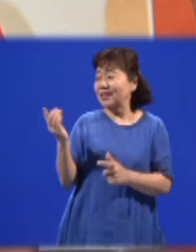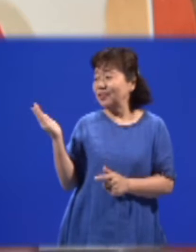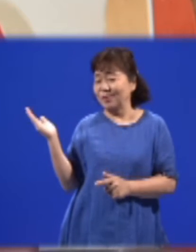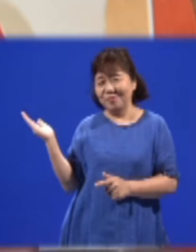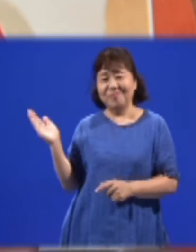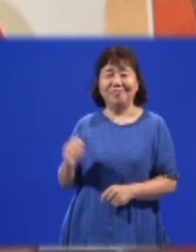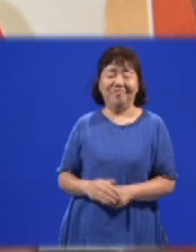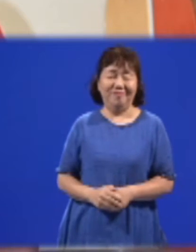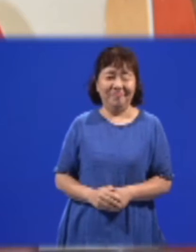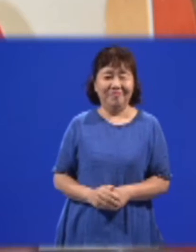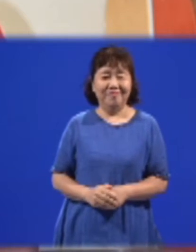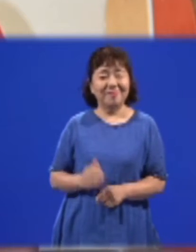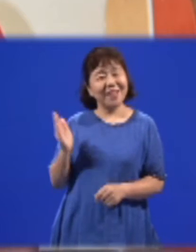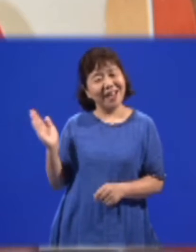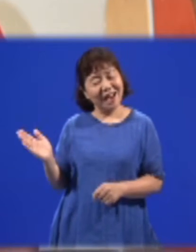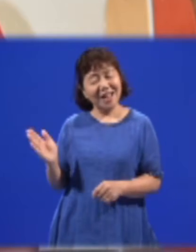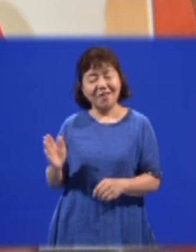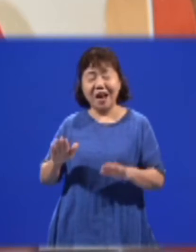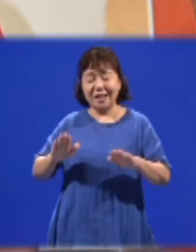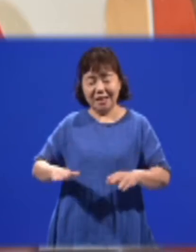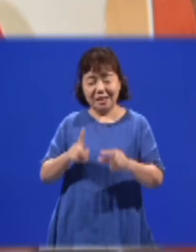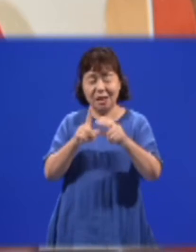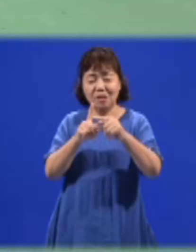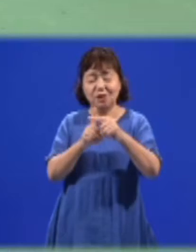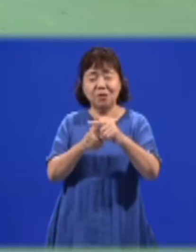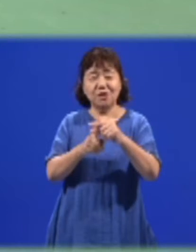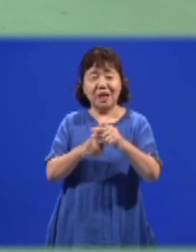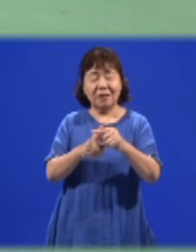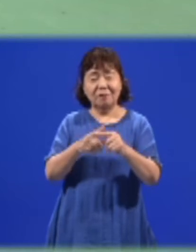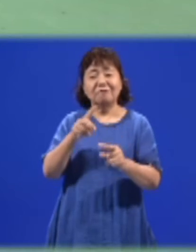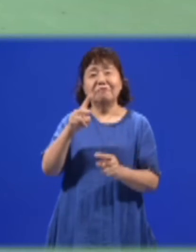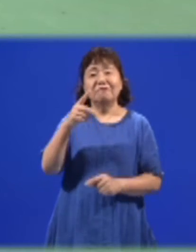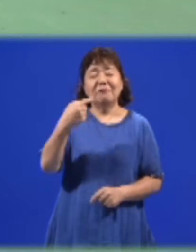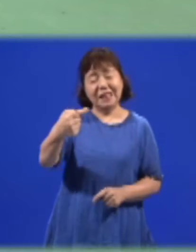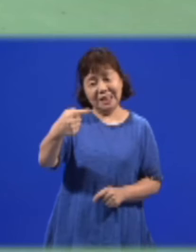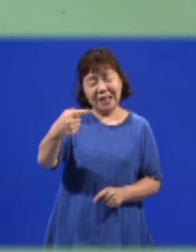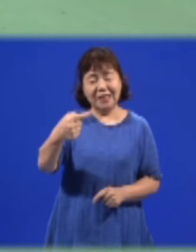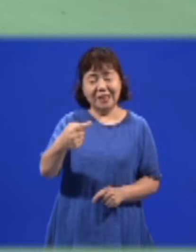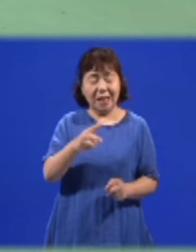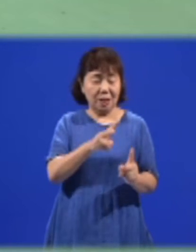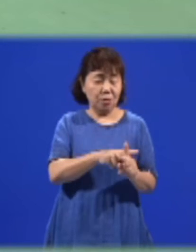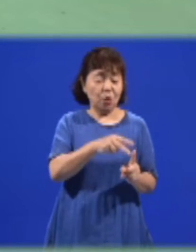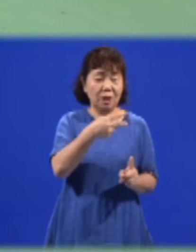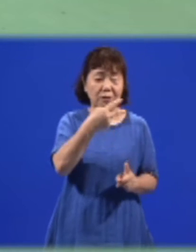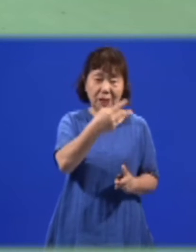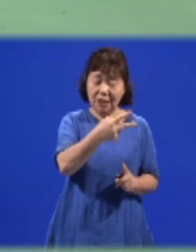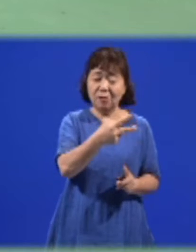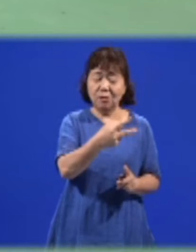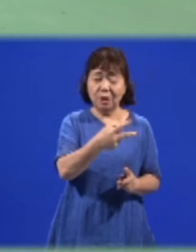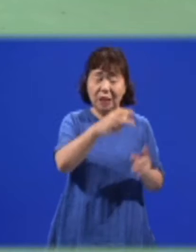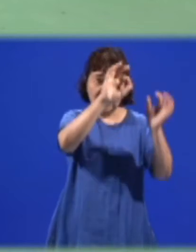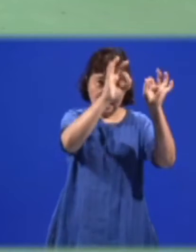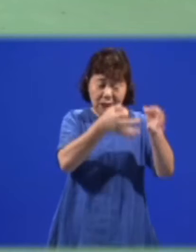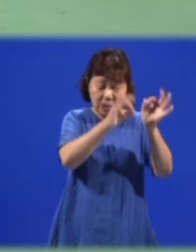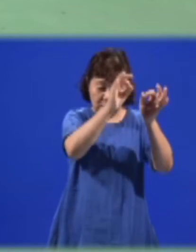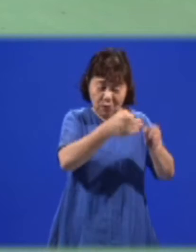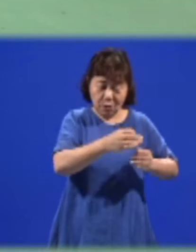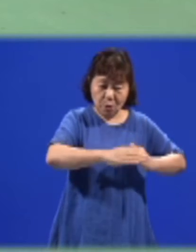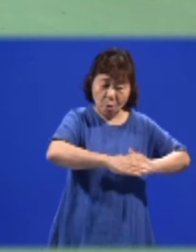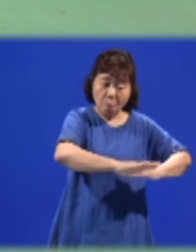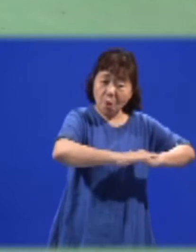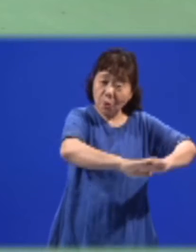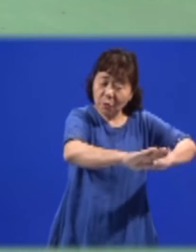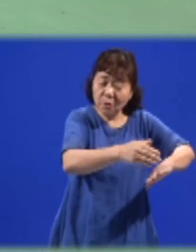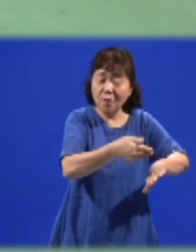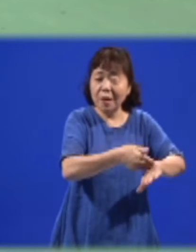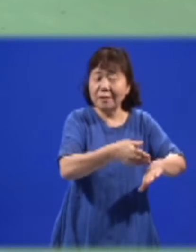ライム君は現在中学1年生。小学2年生の時、スノーボードの練習のためにス